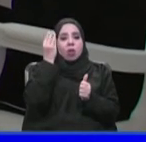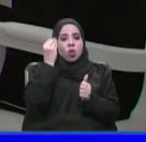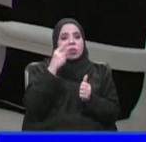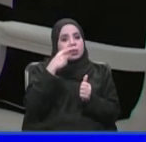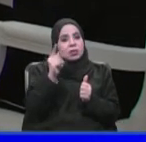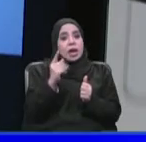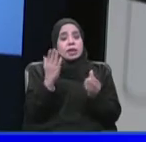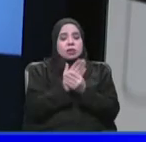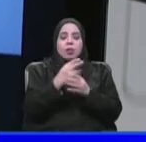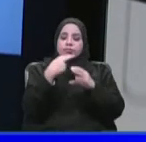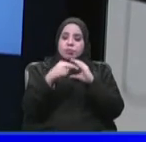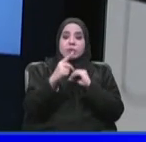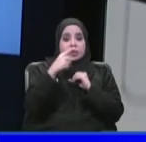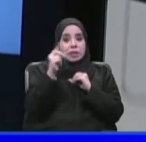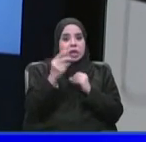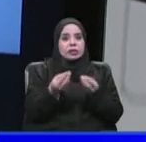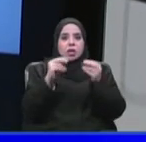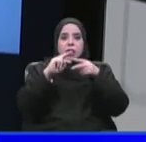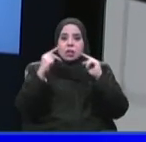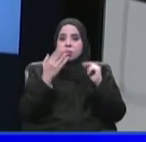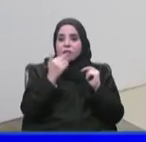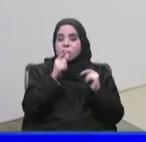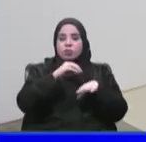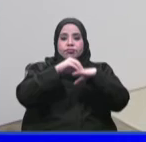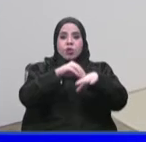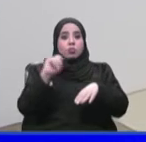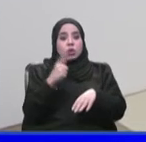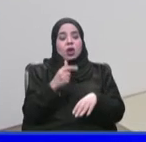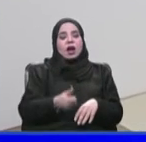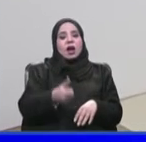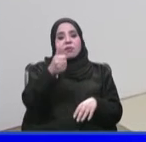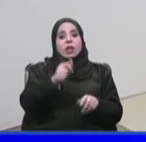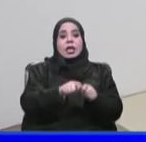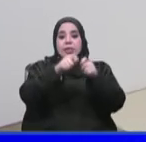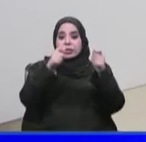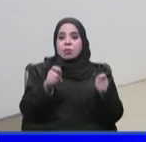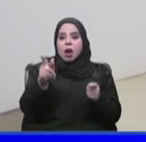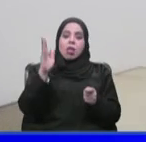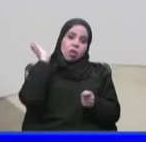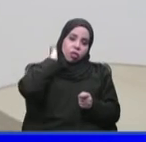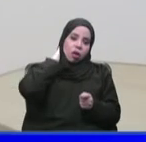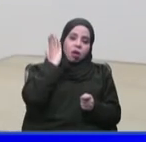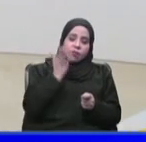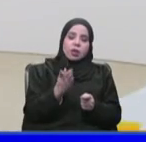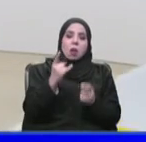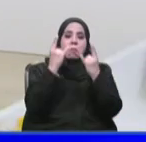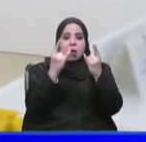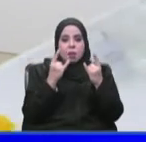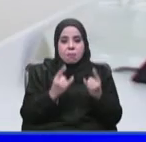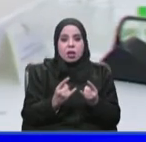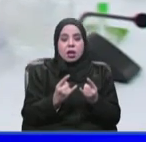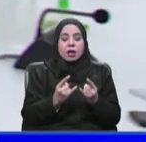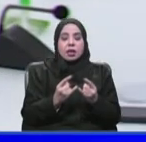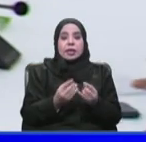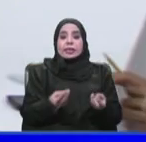على إيصال المعلومة الصحيحة، وإلا يكون السرعة في نقل الخبر أو السبق الصحفي على حساب وإلا يكون